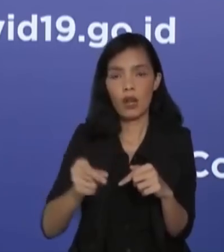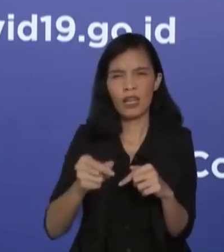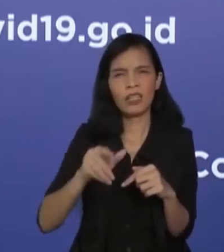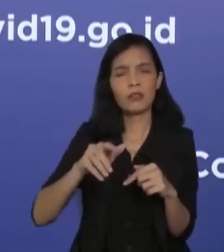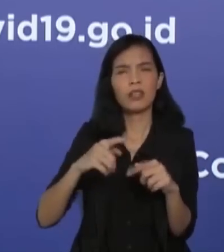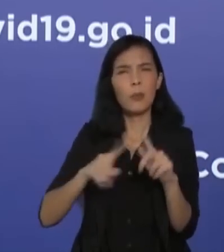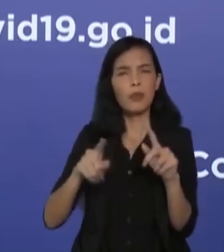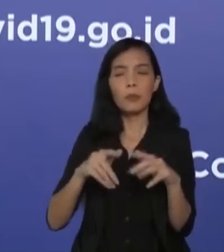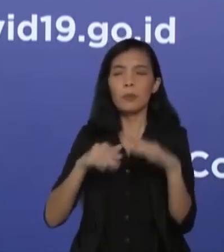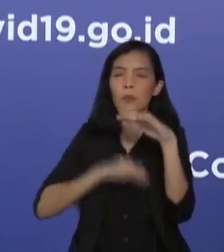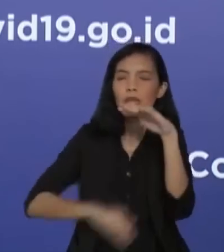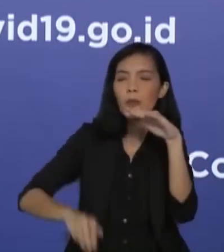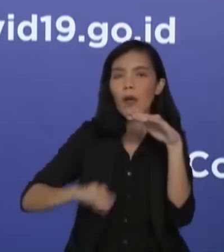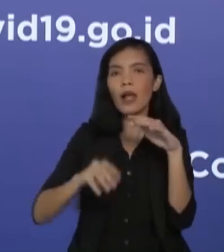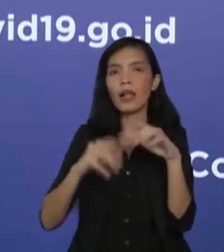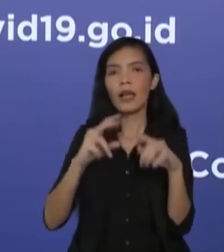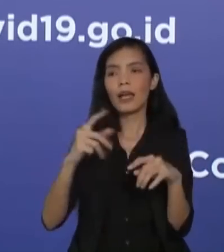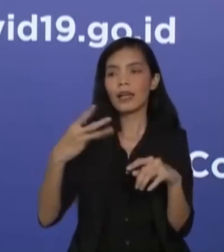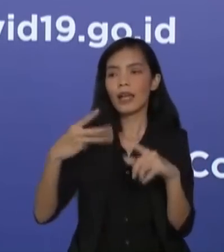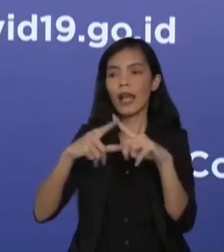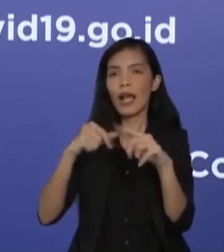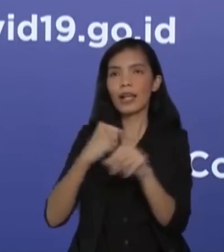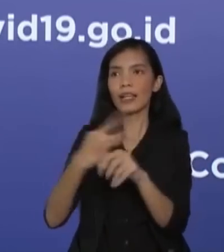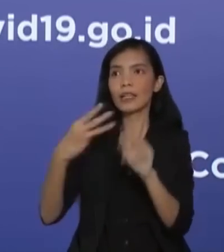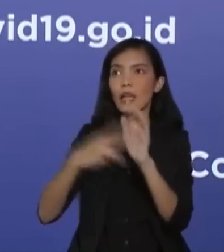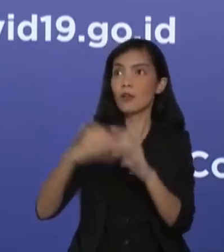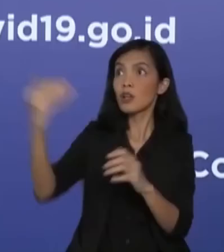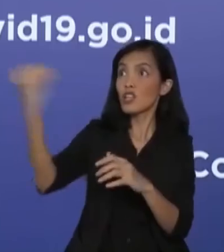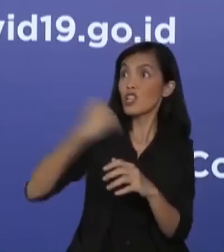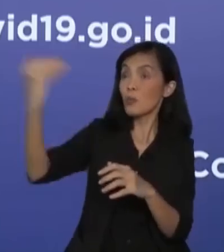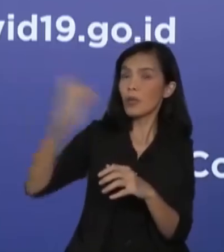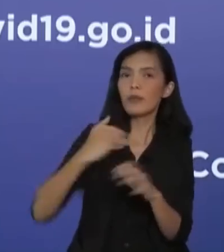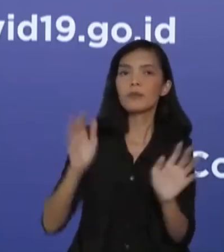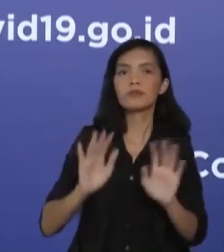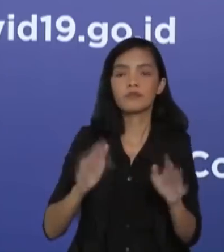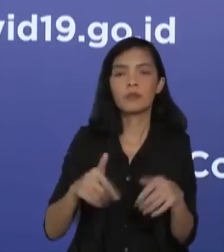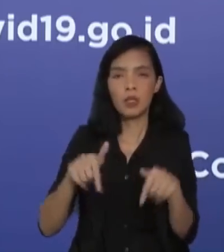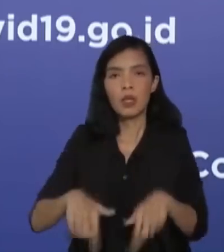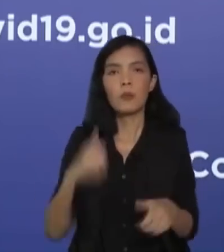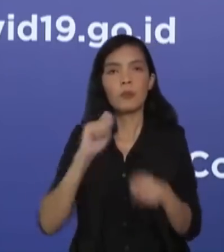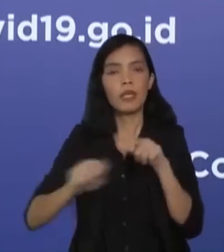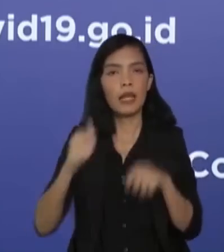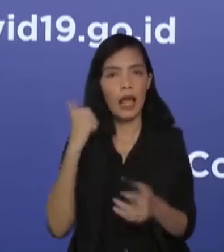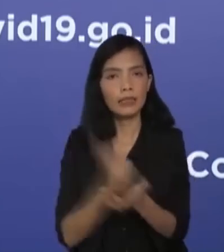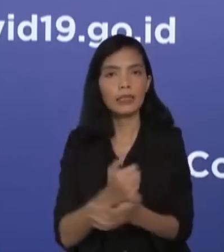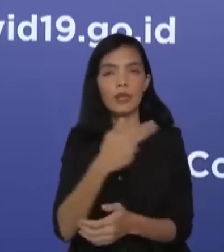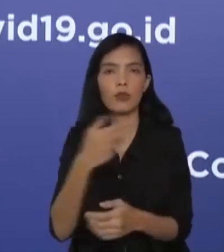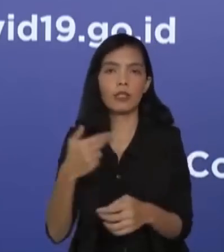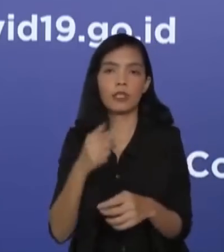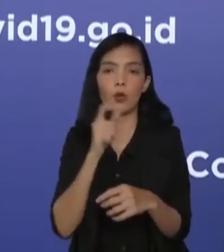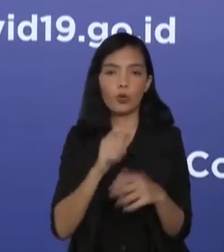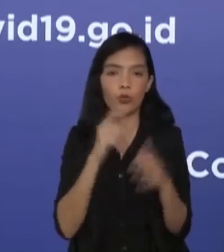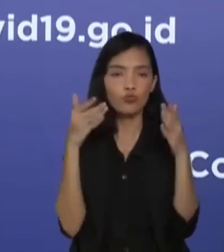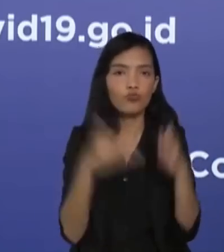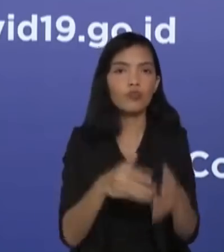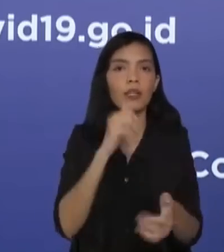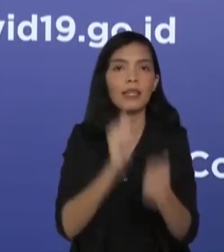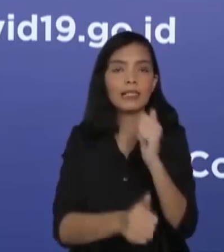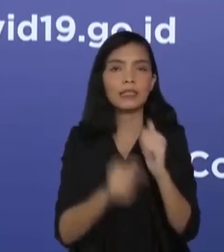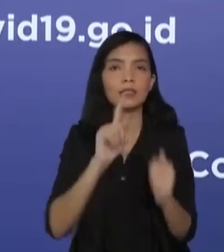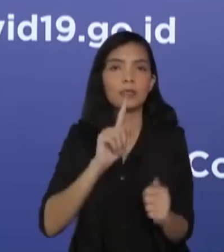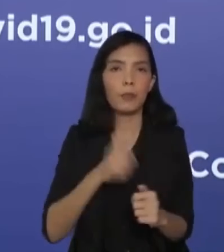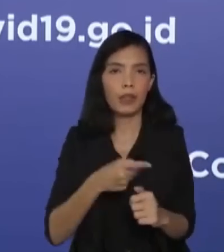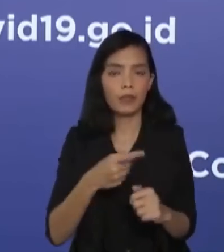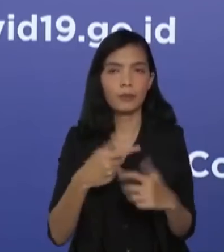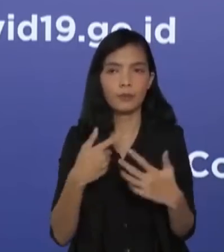bisa mengurangi kebutuhan import, ya, khusus reagen yang akan digunakan untuk rapid test tersebut. Nah,